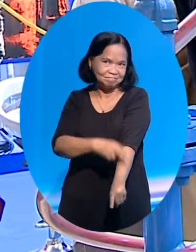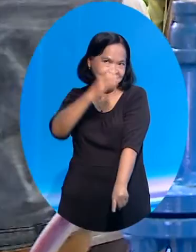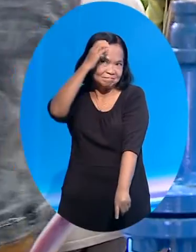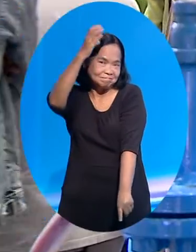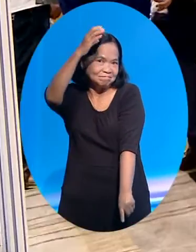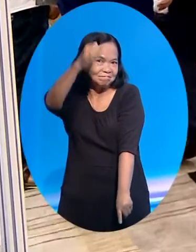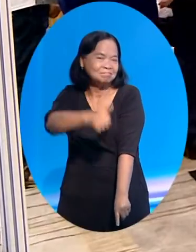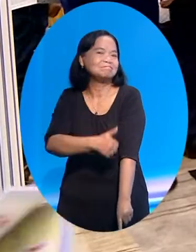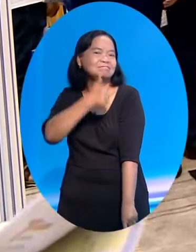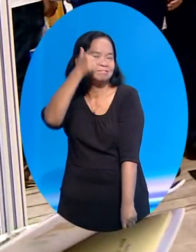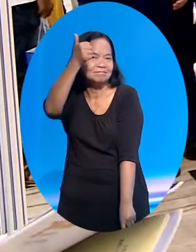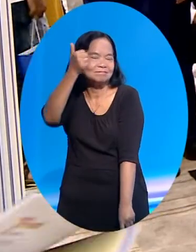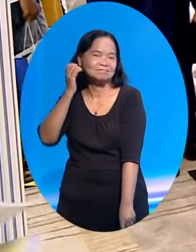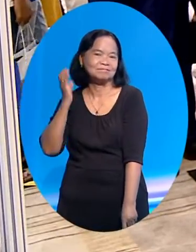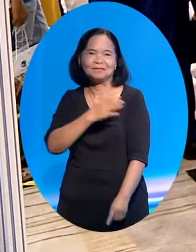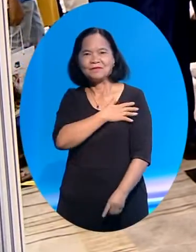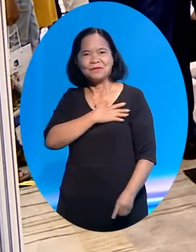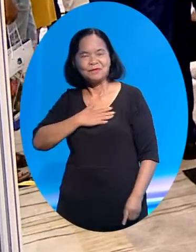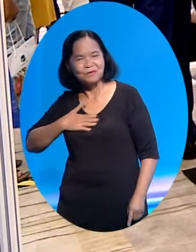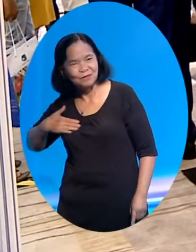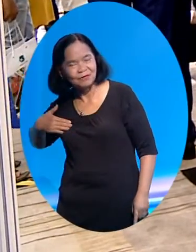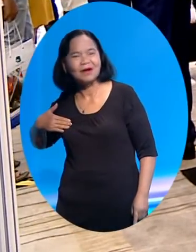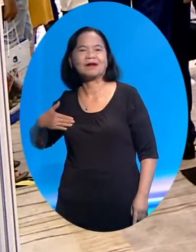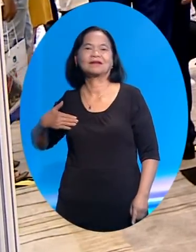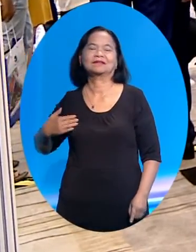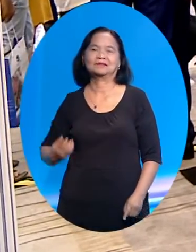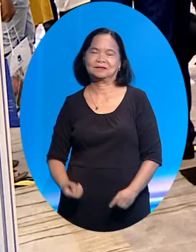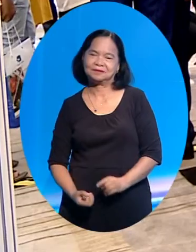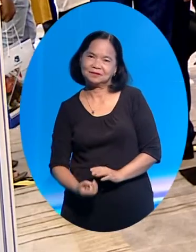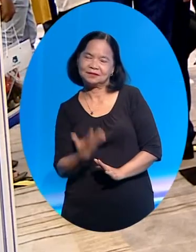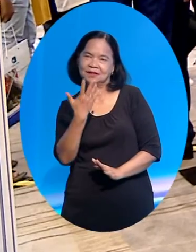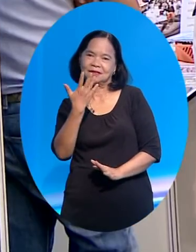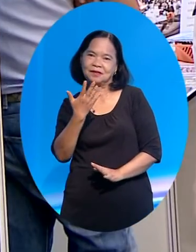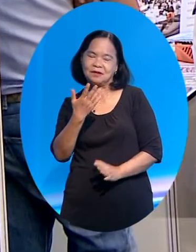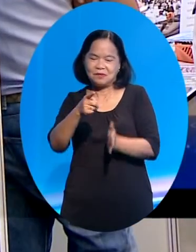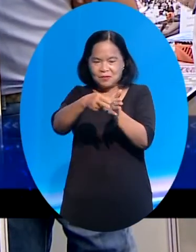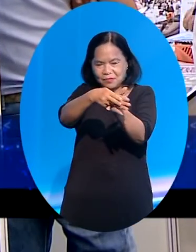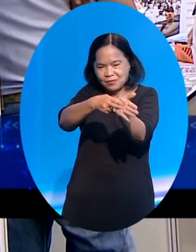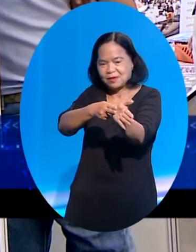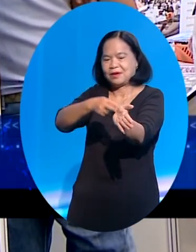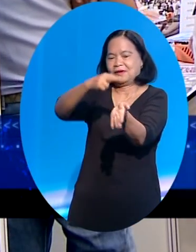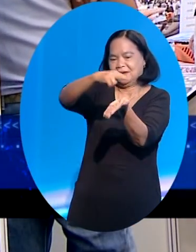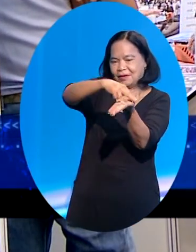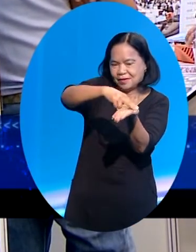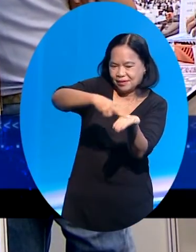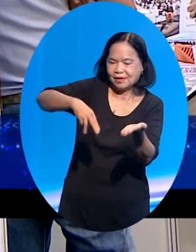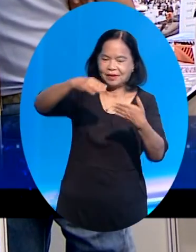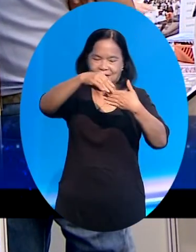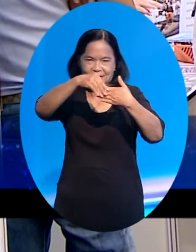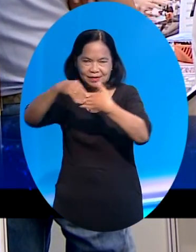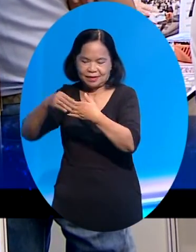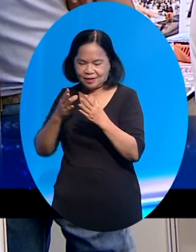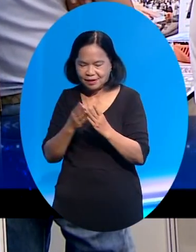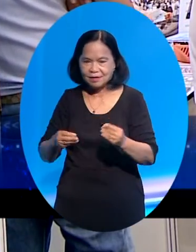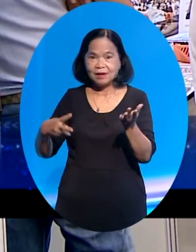cao và nhiều kinh nghiệm quốc tế lâu năm trong lĩnh vực kiểm soát cháy nổ đến từ Na Uy, nhằm đào tạo, hướng dẫn các doanh nghiệp phân loại khu